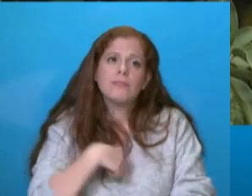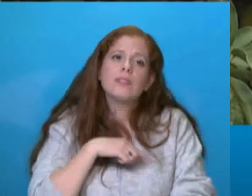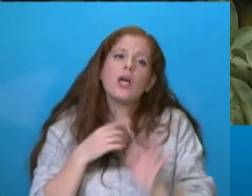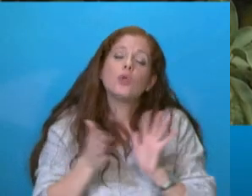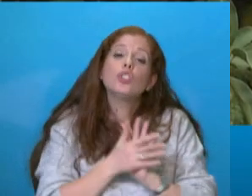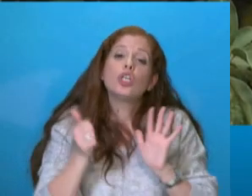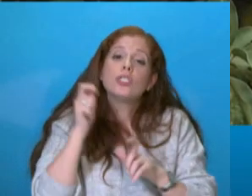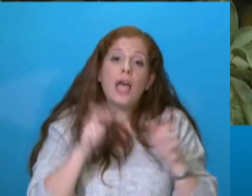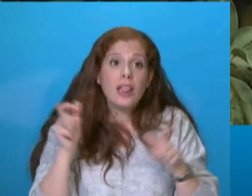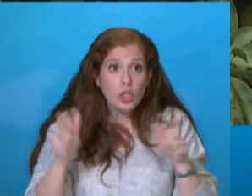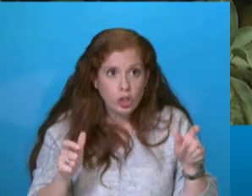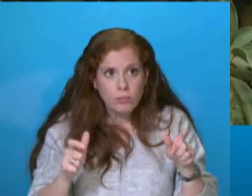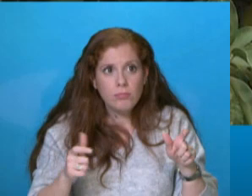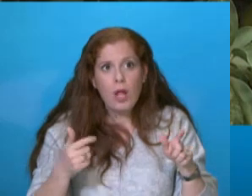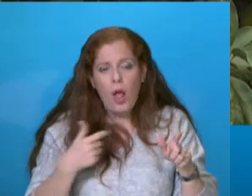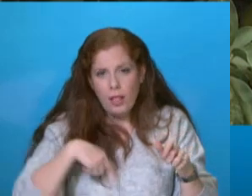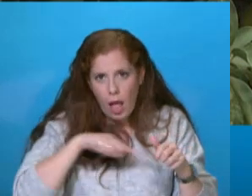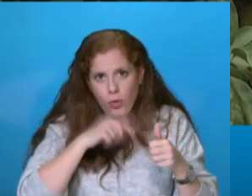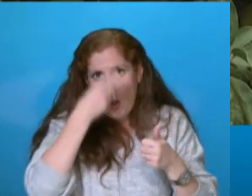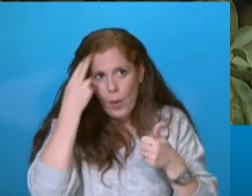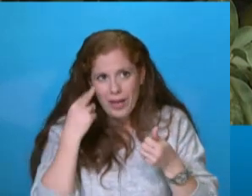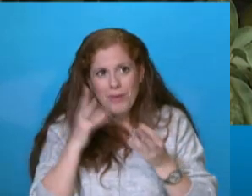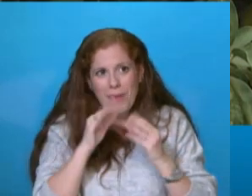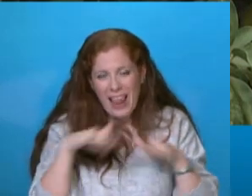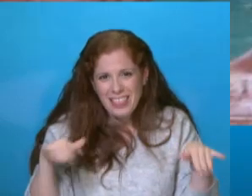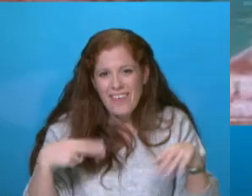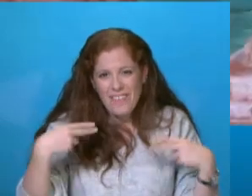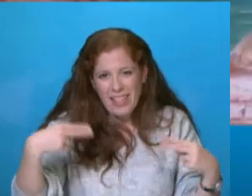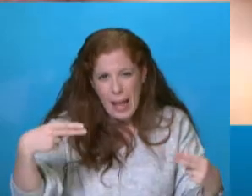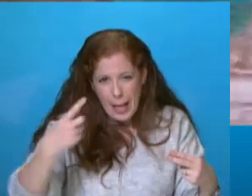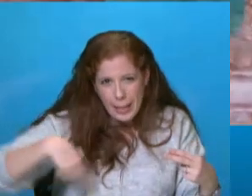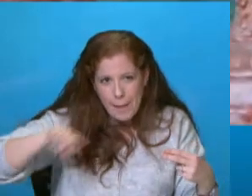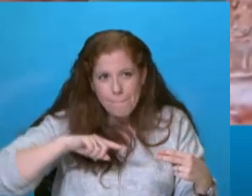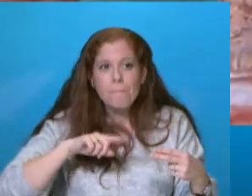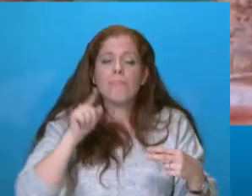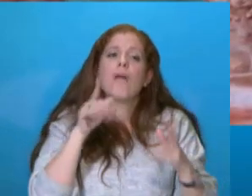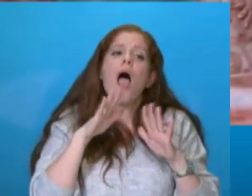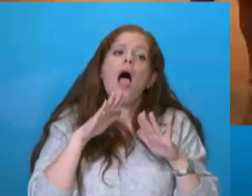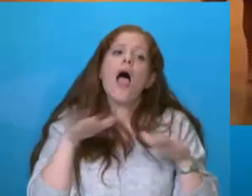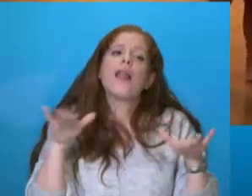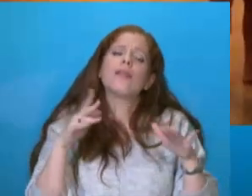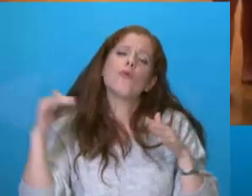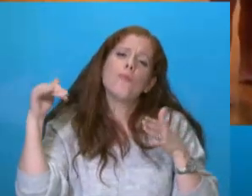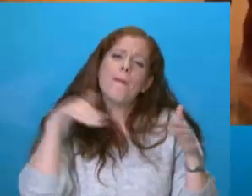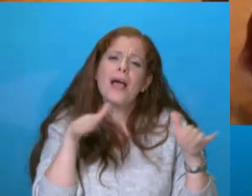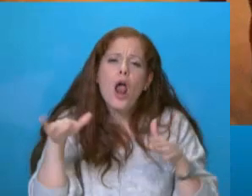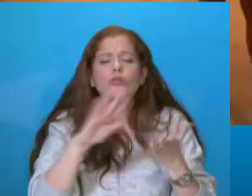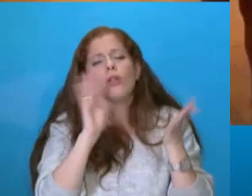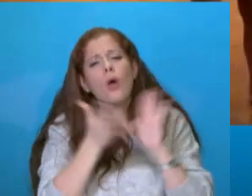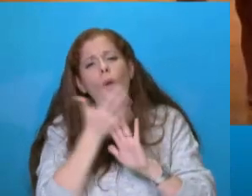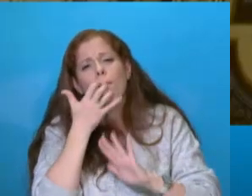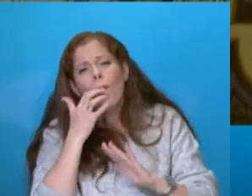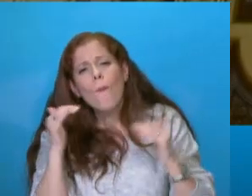16 אנשים, כאילו אנחנו ההורים עם הילדים והנכדים, הילדים יהיו במגלשות, הכל שם